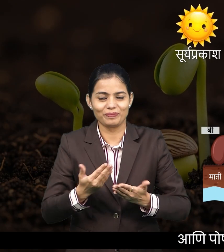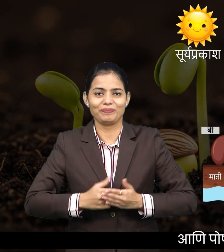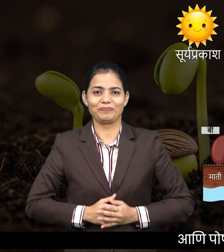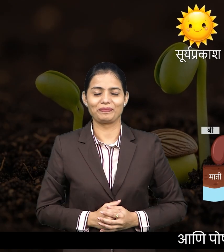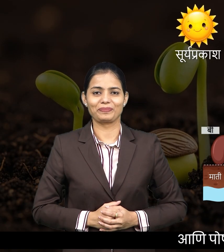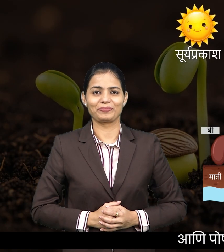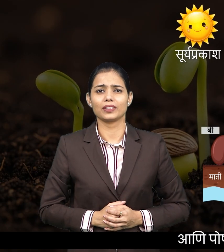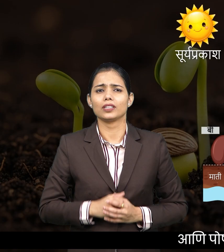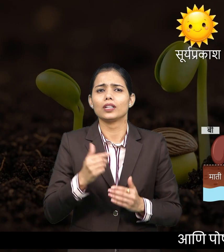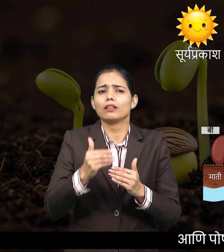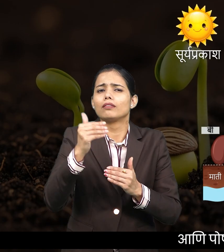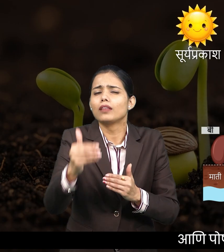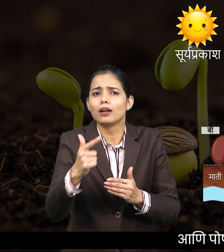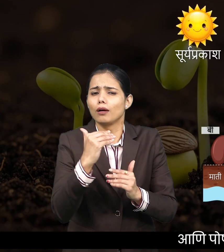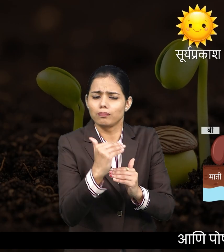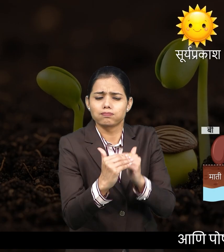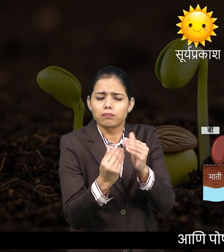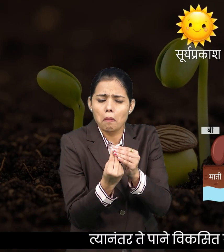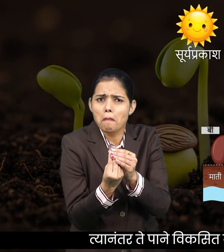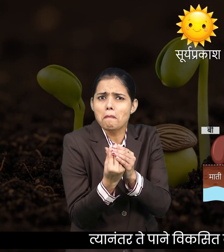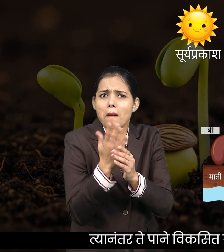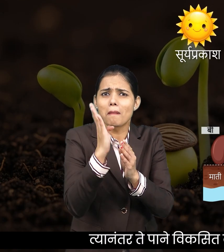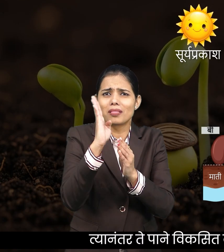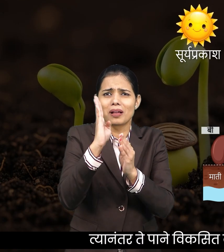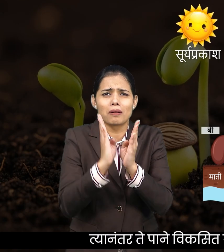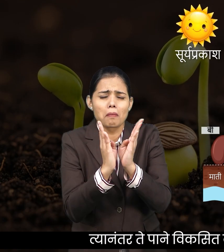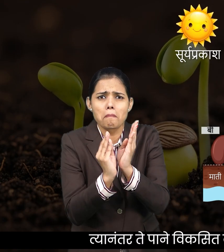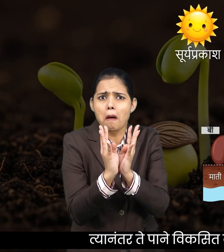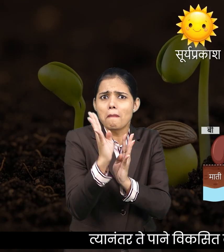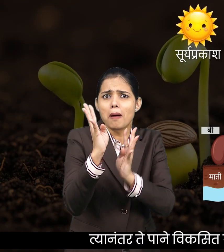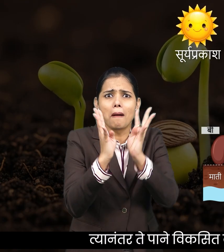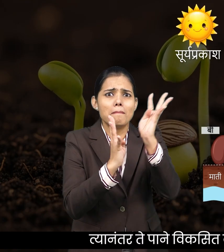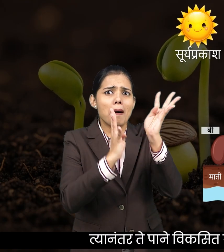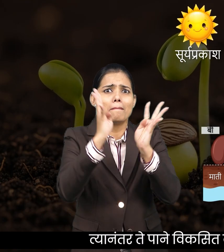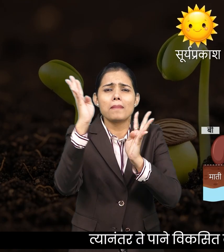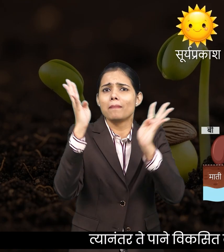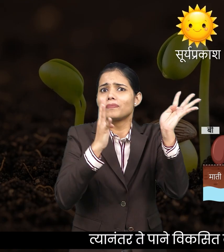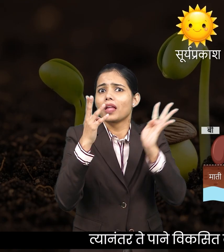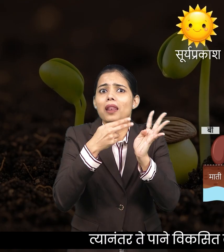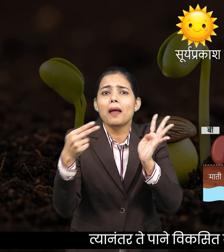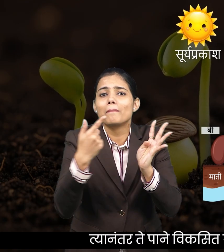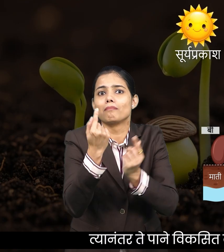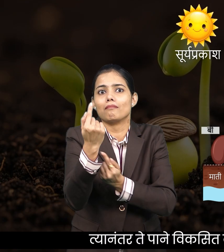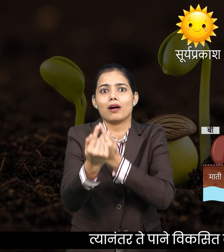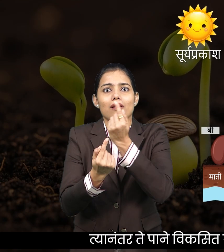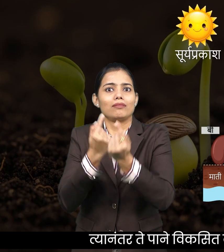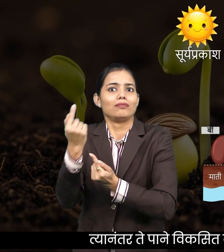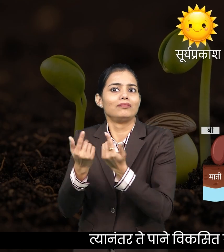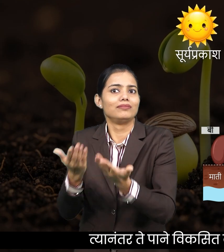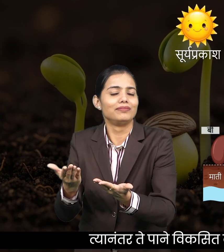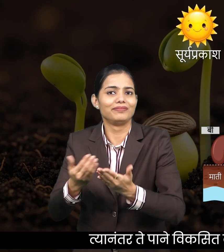पाणी आणि पोषक तत्वे शोषून घेते. त्यानंतर ते पाने विकसित करते आणि